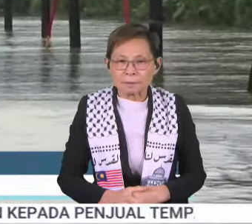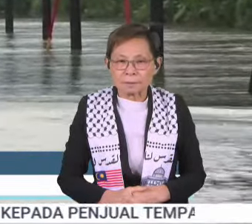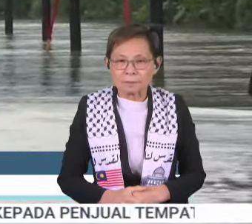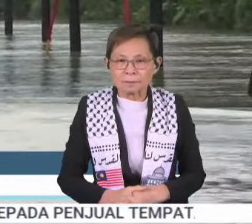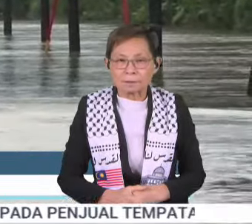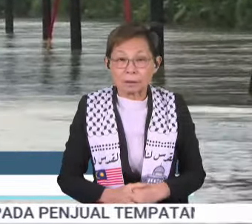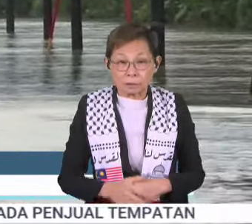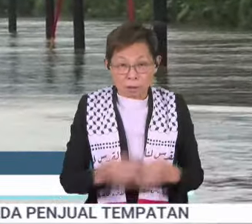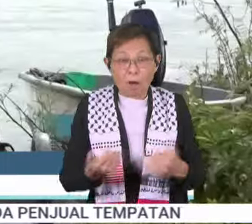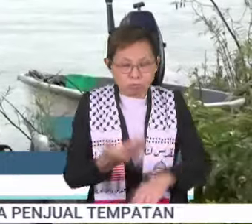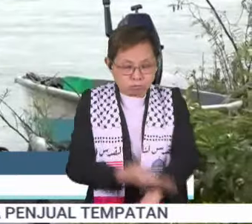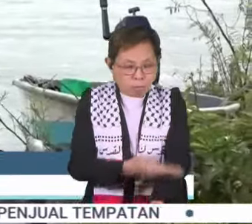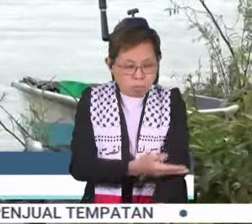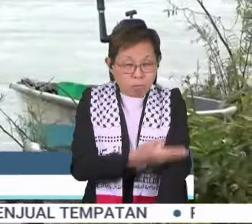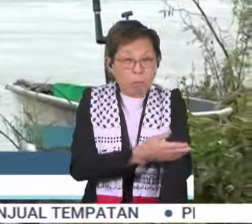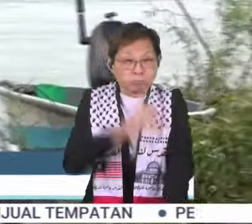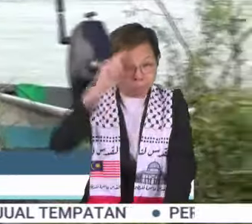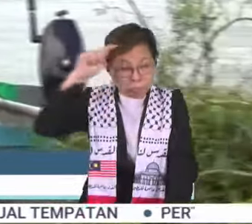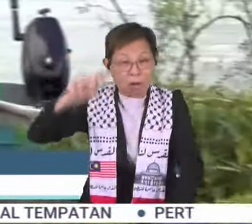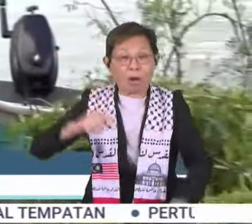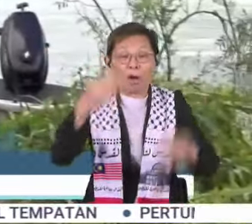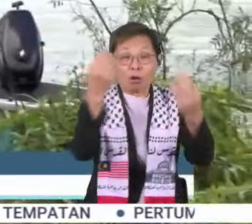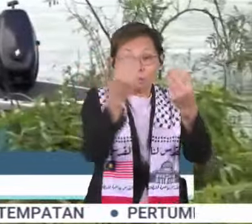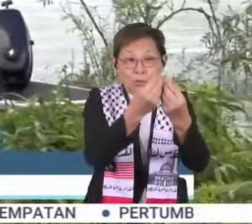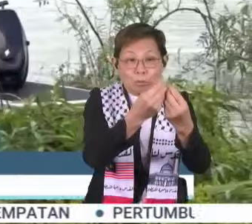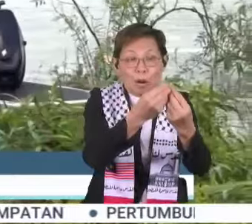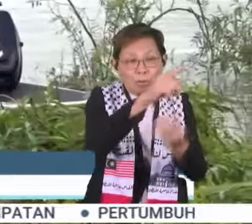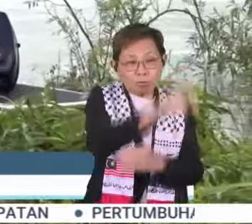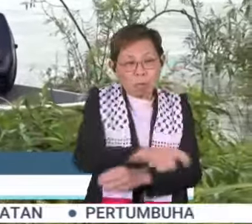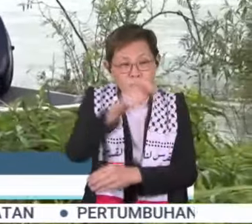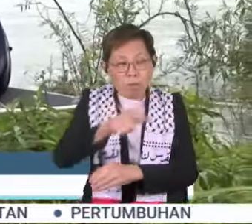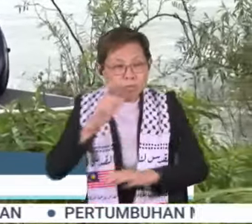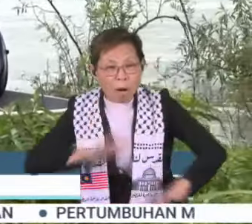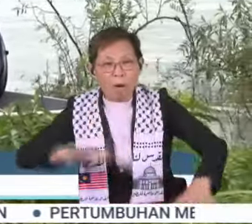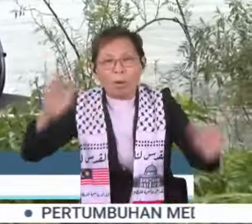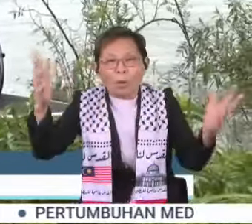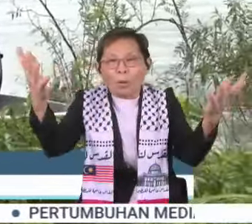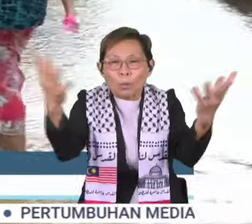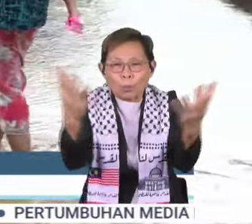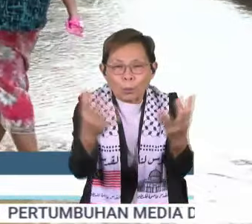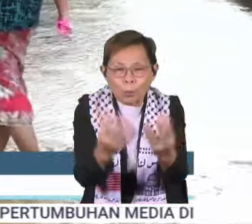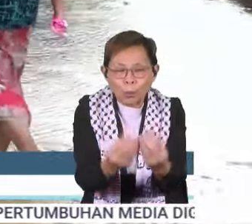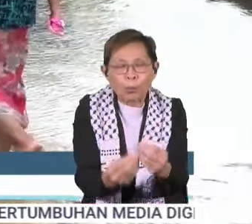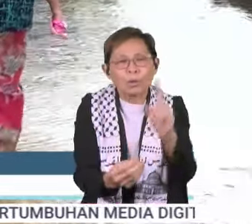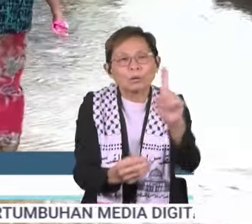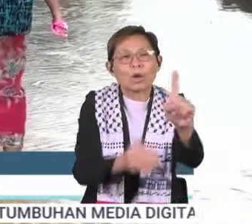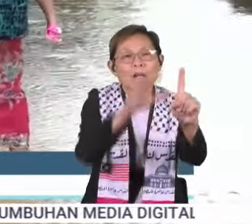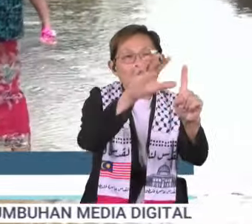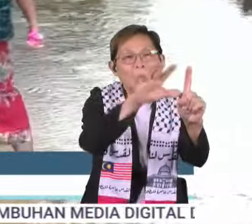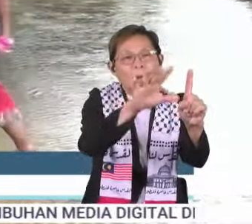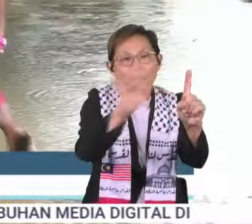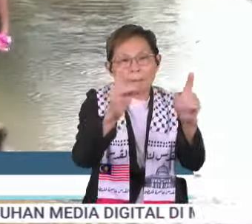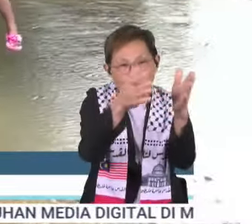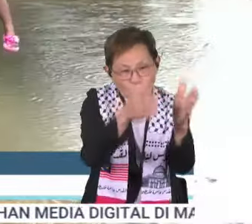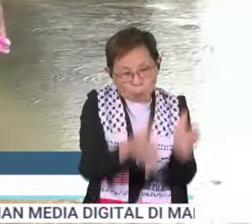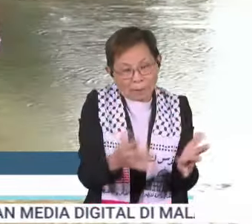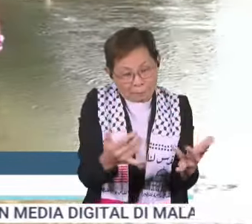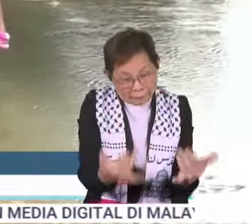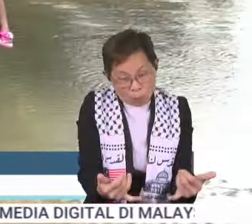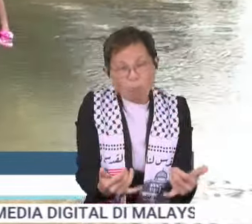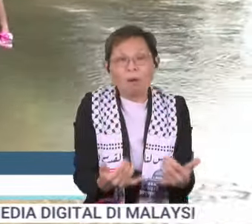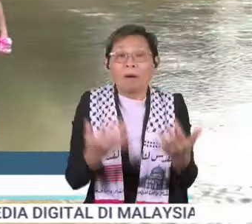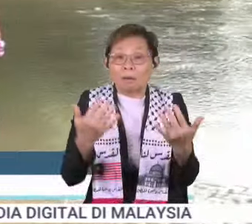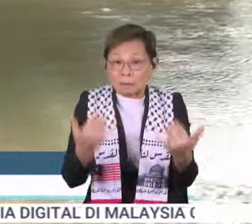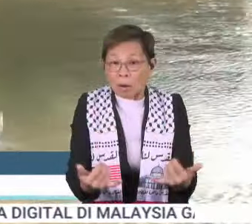keadaan semakin baik di Terengganu membolehkan jumlah penduduk terjejas berkurang kepada 158 orang